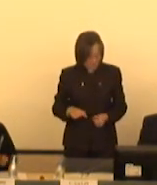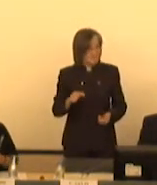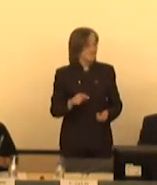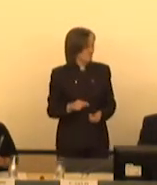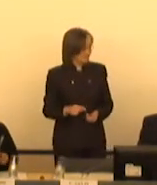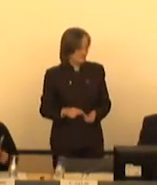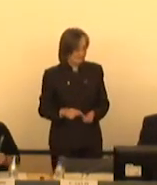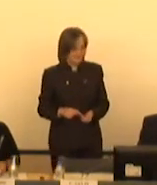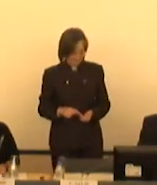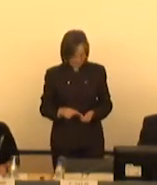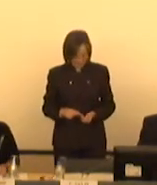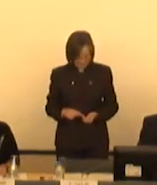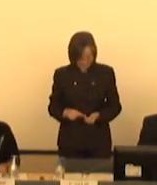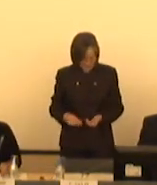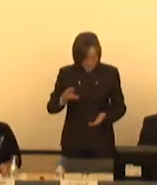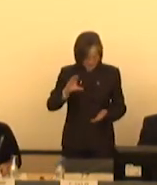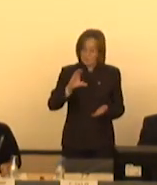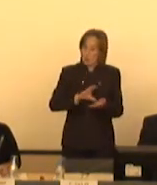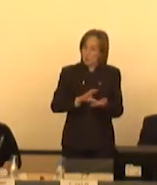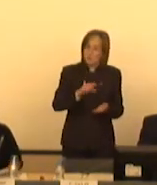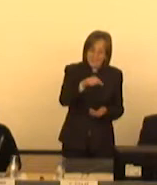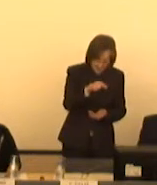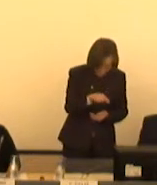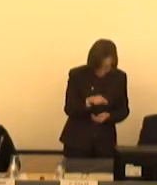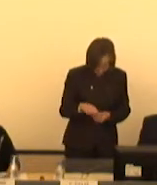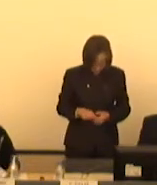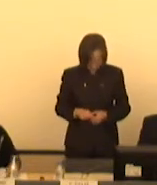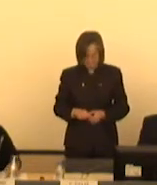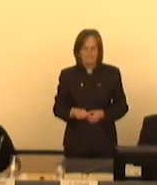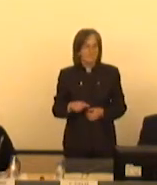I celebrem, doncs, la cloenda d'aquest curs.